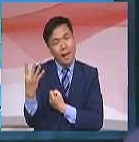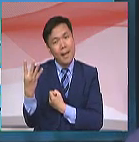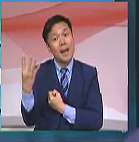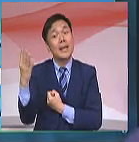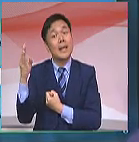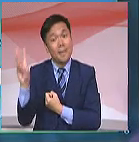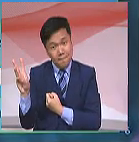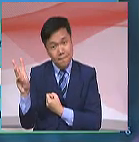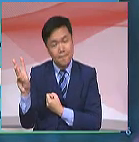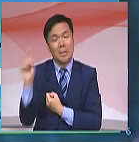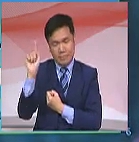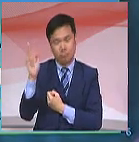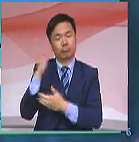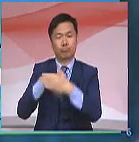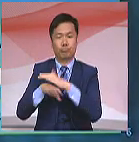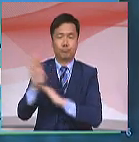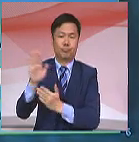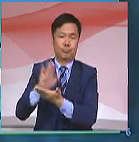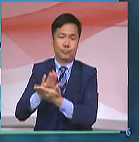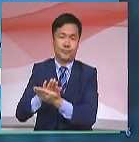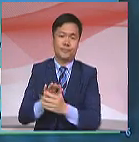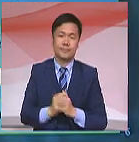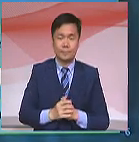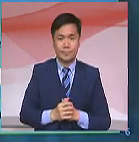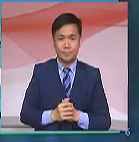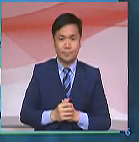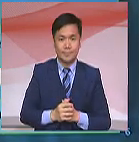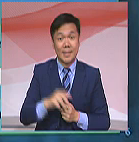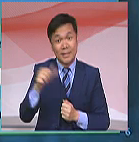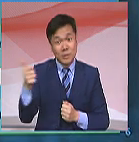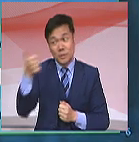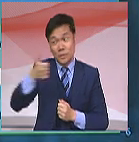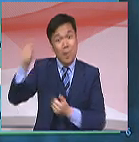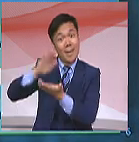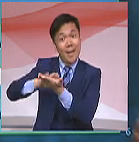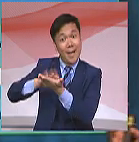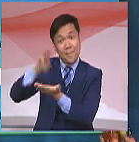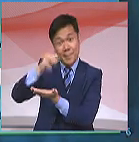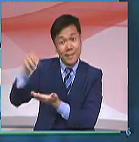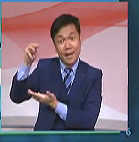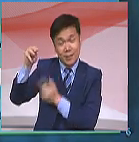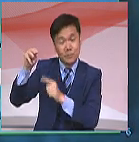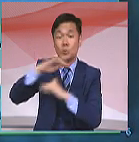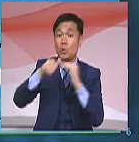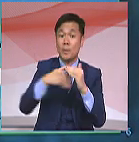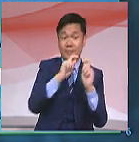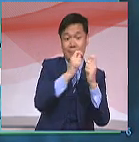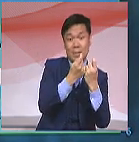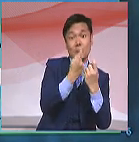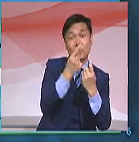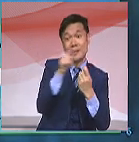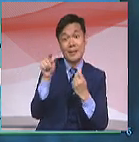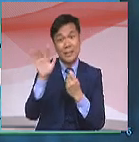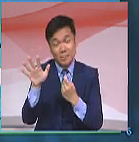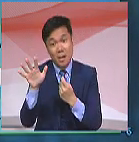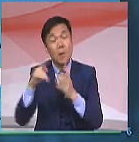dan darjah 6 akan hadir ke sekolah. Untuk sekolah menengah, semua tingkatan akan hadir ke